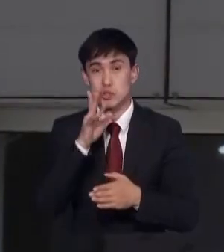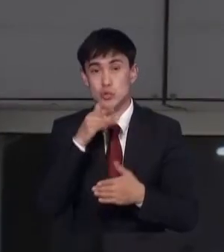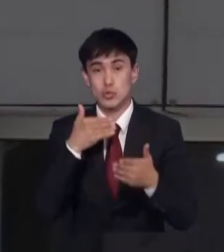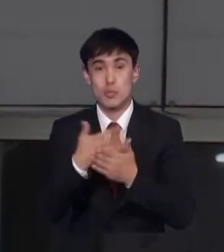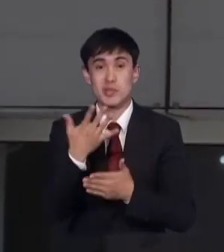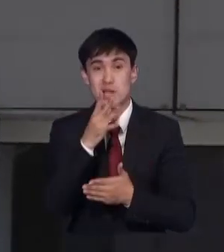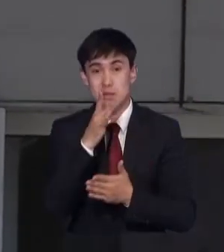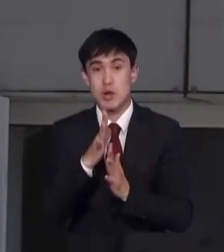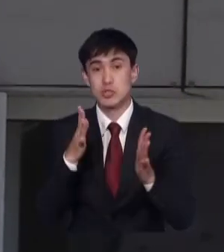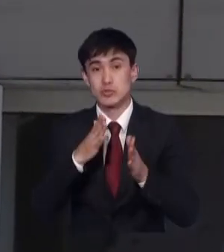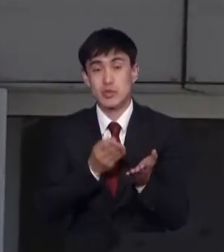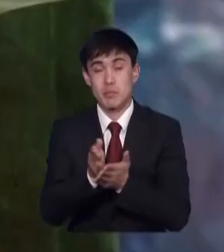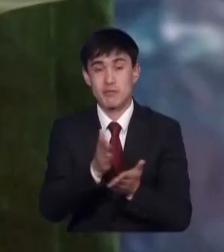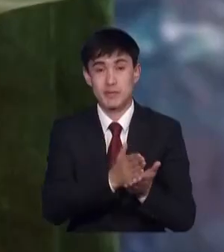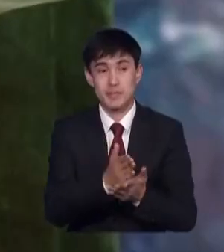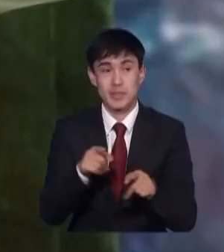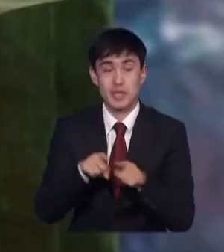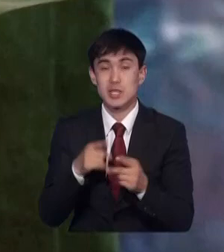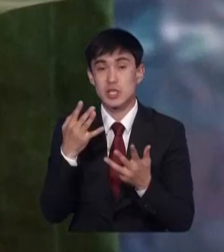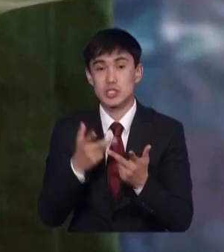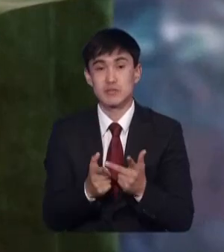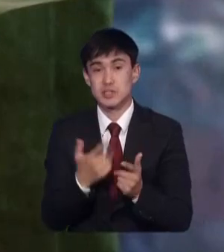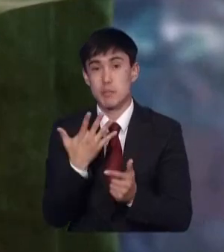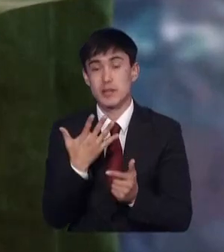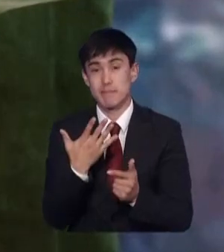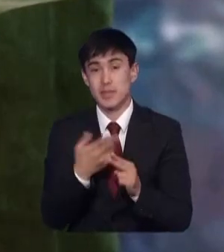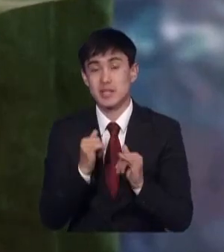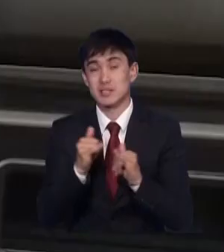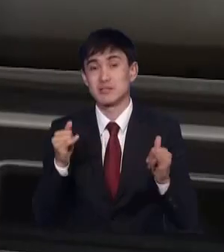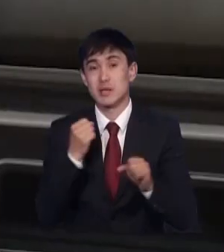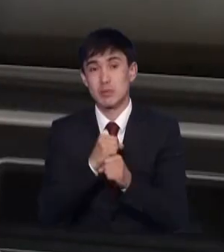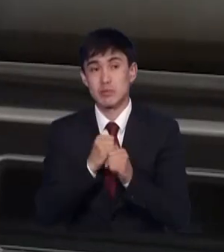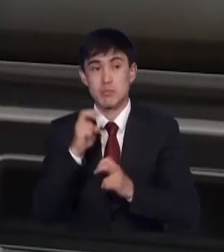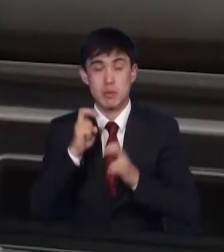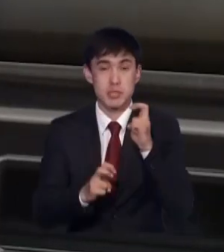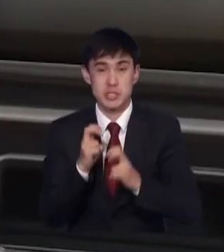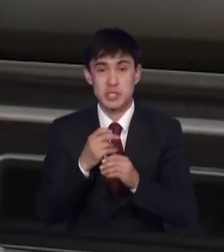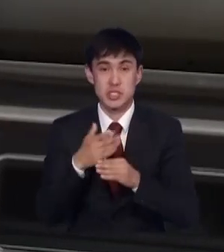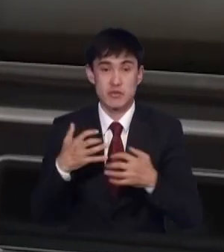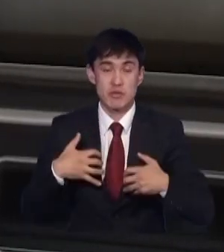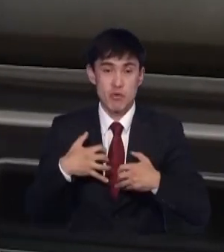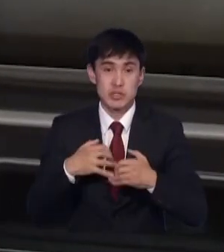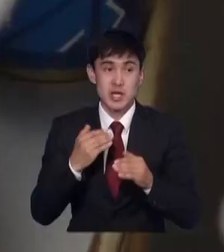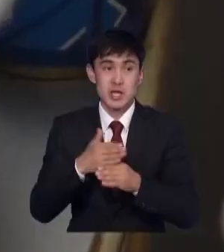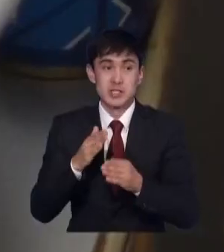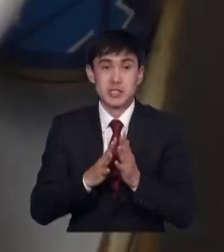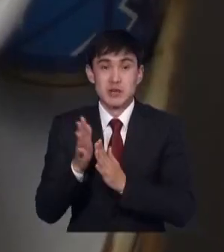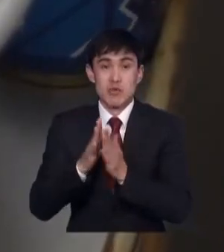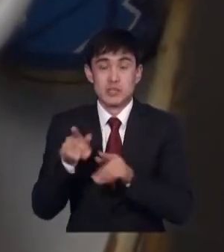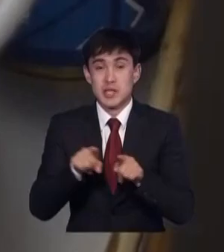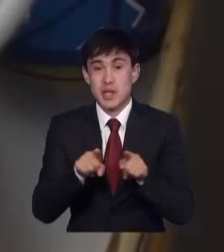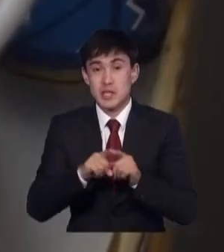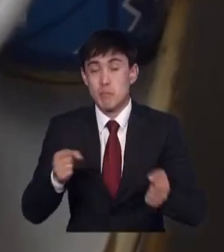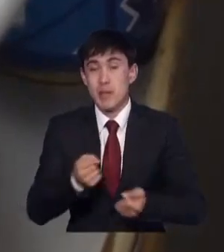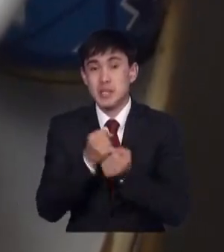5 лет для большинства направлений а таковых насчитывается Пять это развитие обрабатывающей промышленности животноводства растениеводства а также